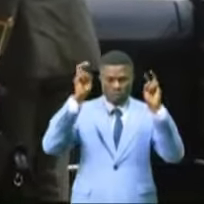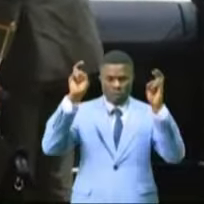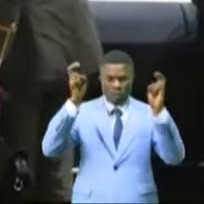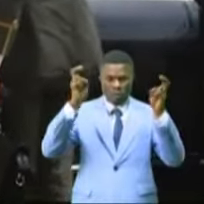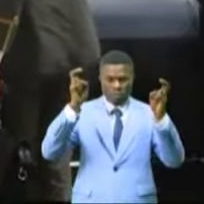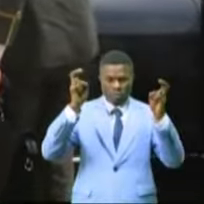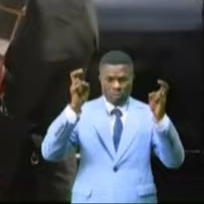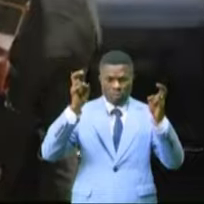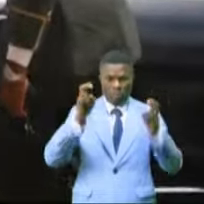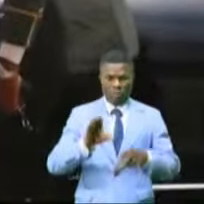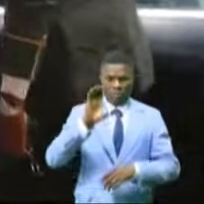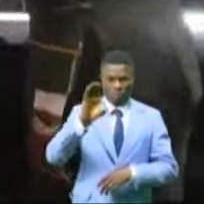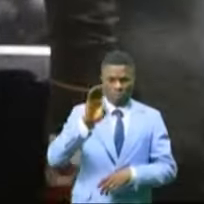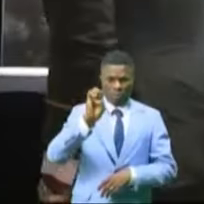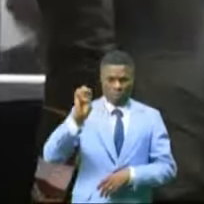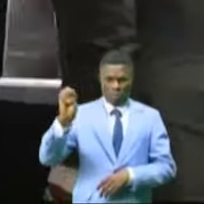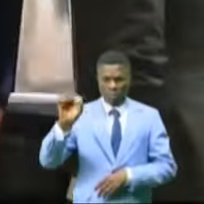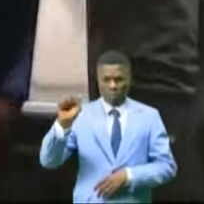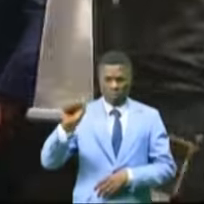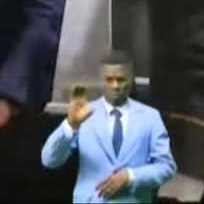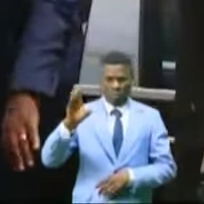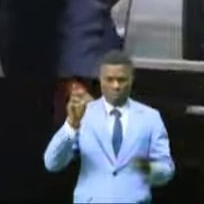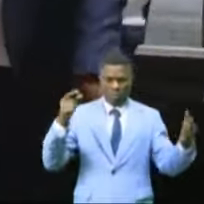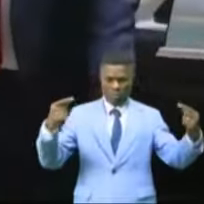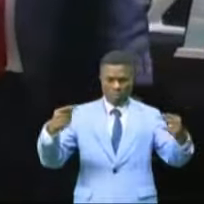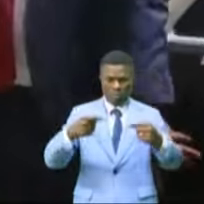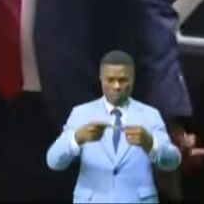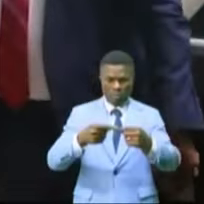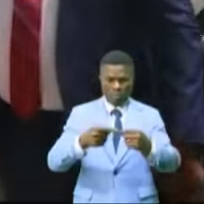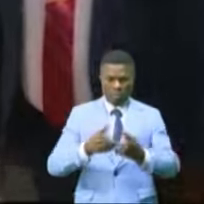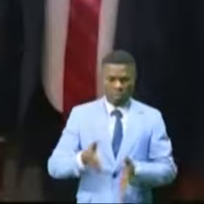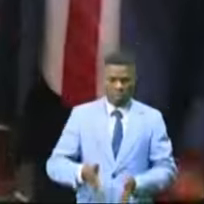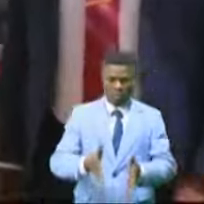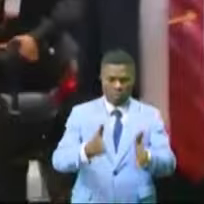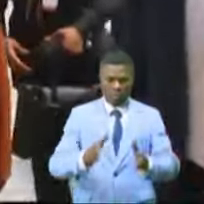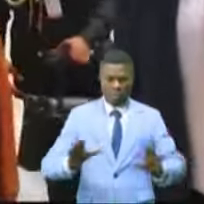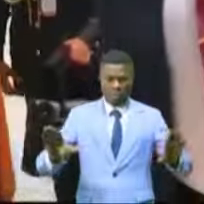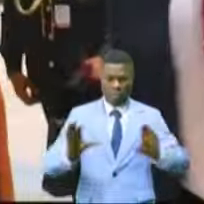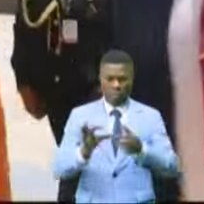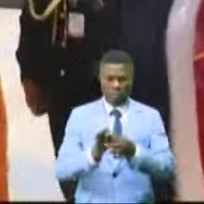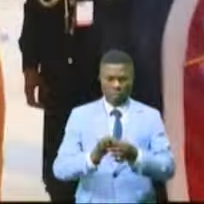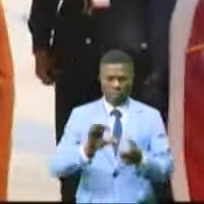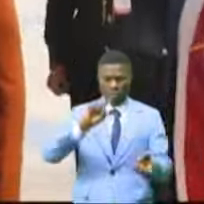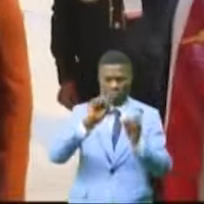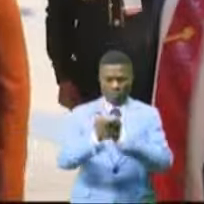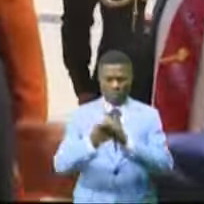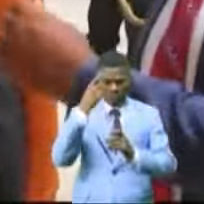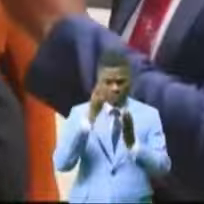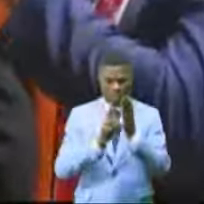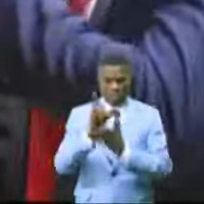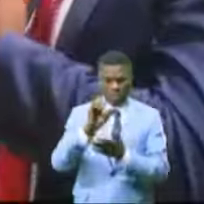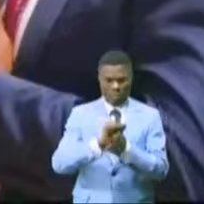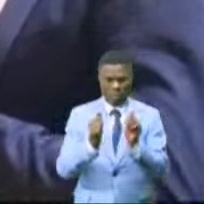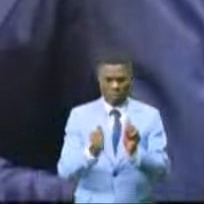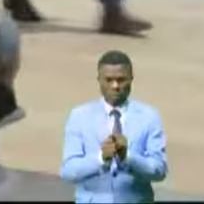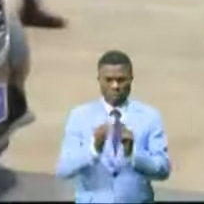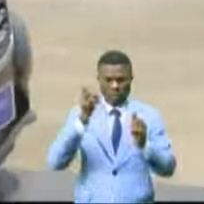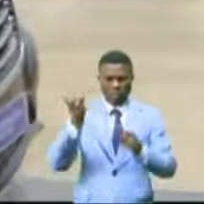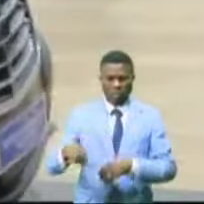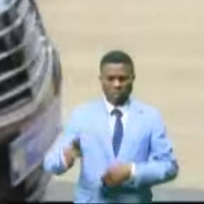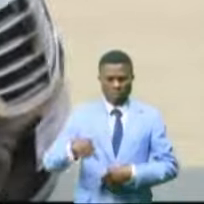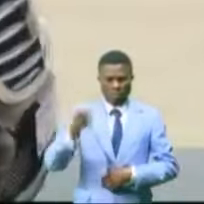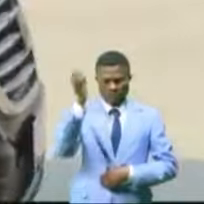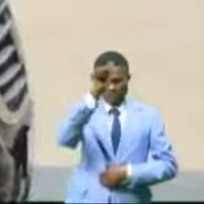le thème la CEAC à la croisée des chemins vers la consolidation et la réforme pour relever les défis de l'intégration